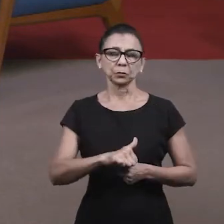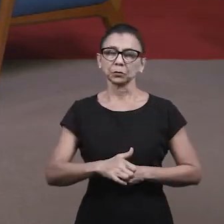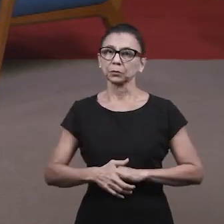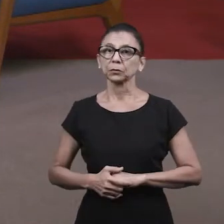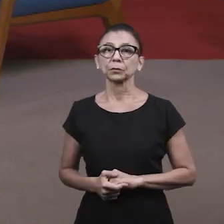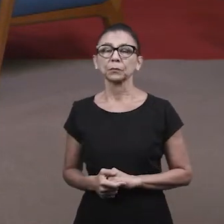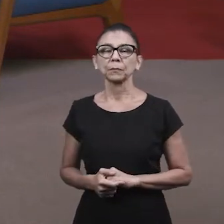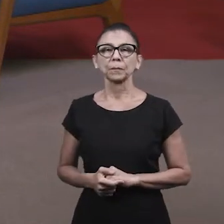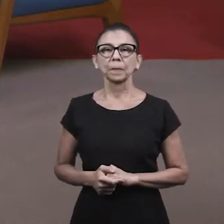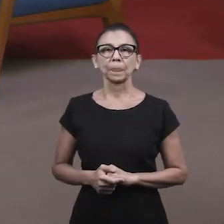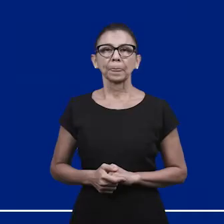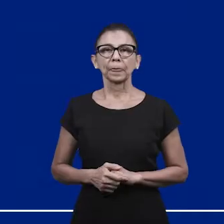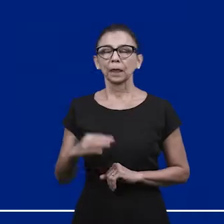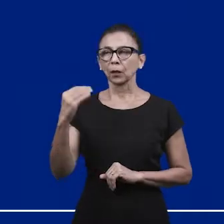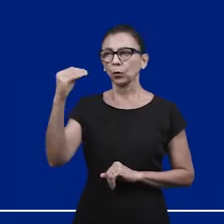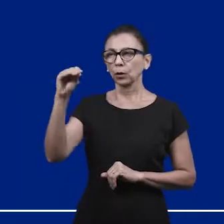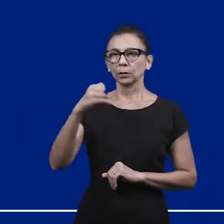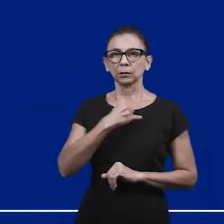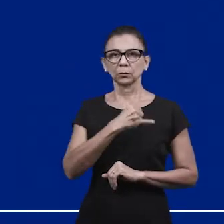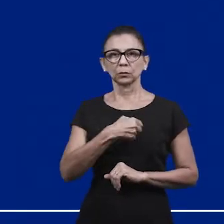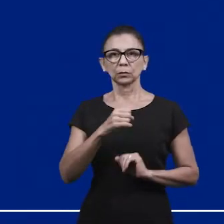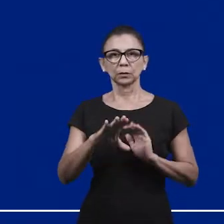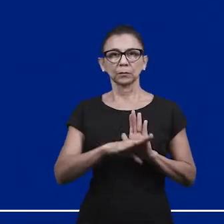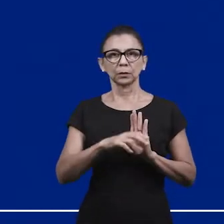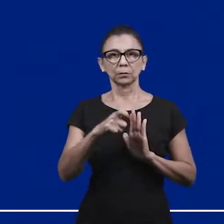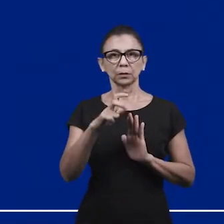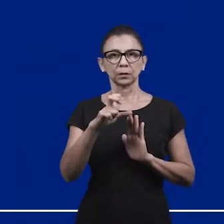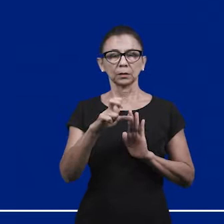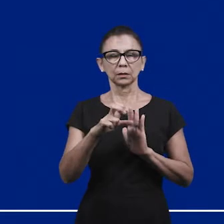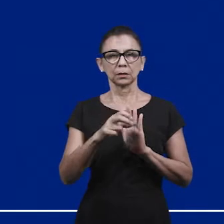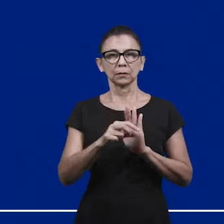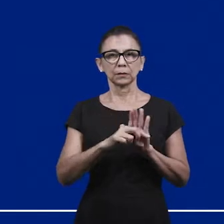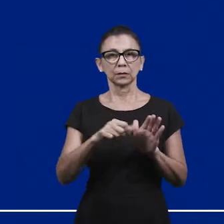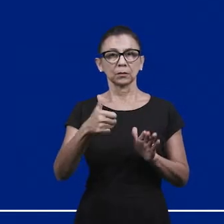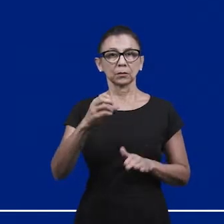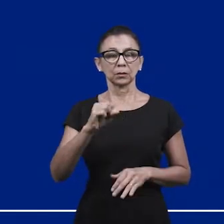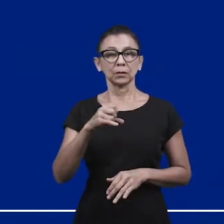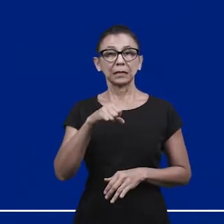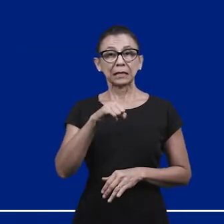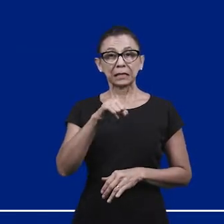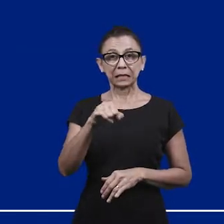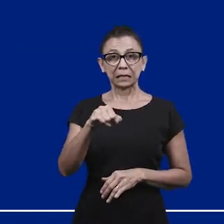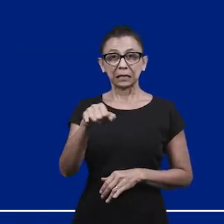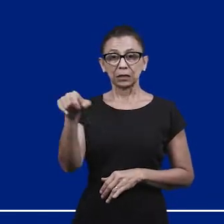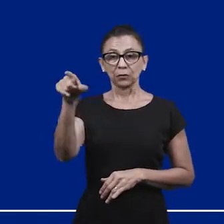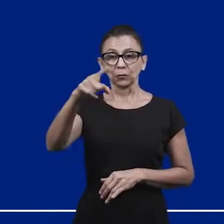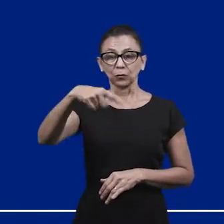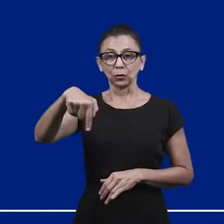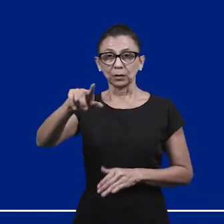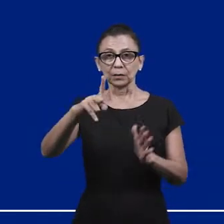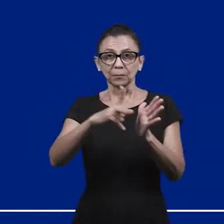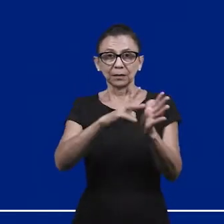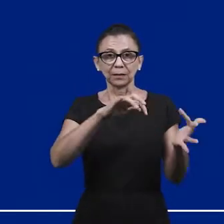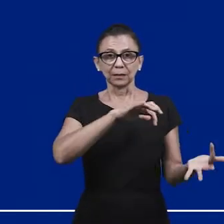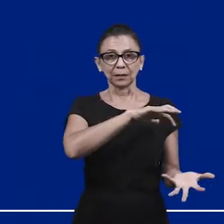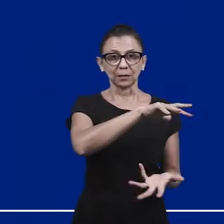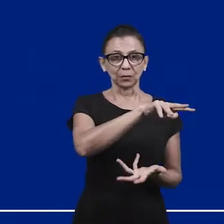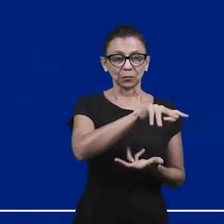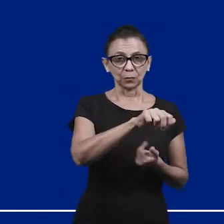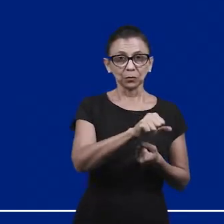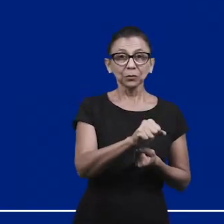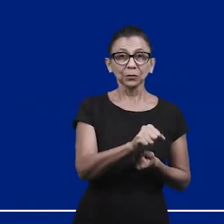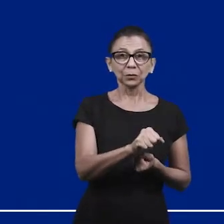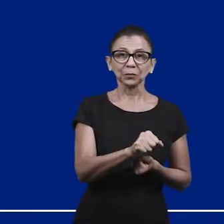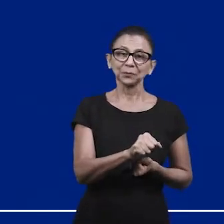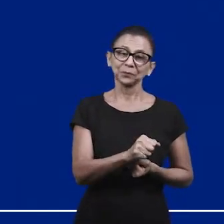il n'appartient pas à ce monde. Nous pouvons même projeter un autre texte, la parole, qui parle sur cela. Jean